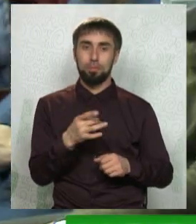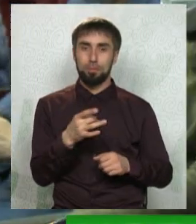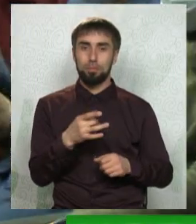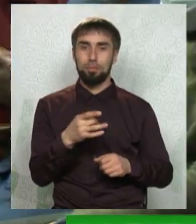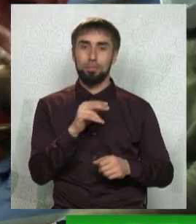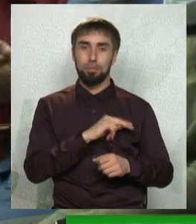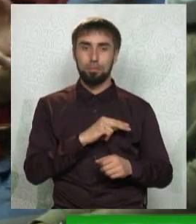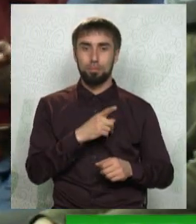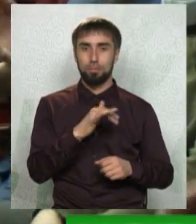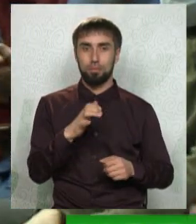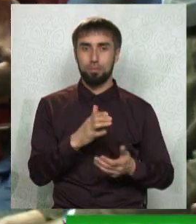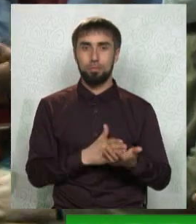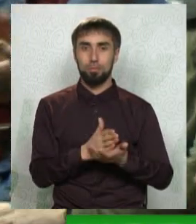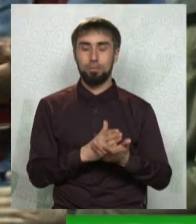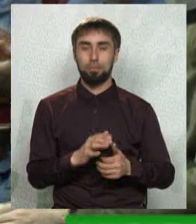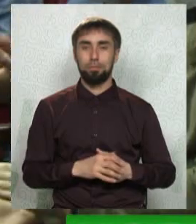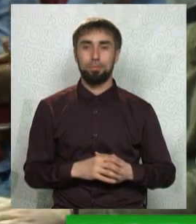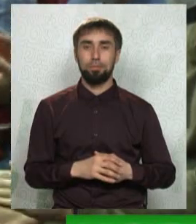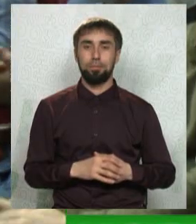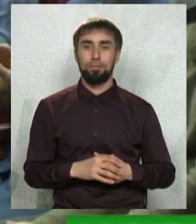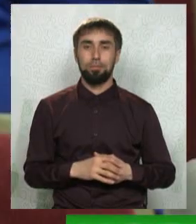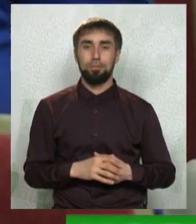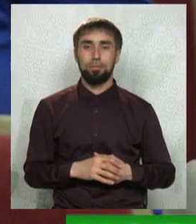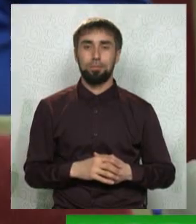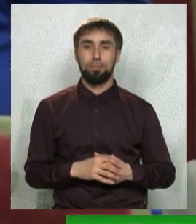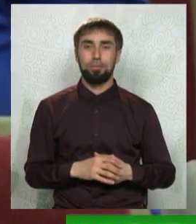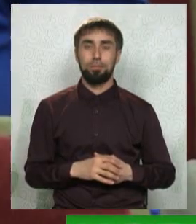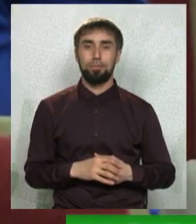работников госслужб. Амина Бокова, Магомед Шаухалов, Новости 24.